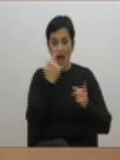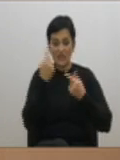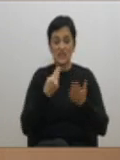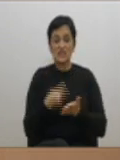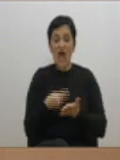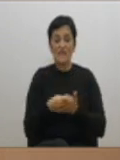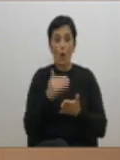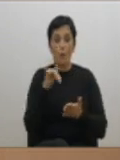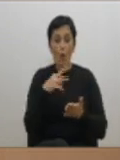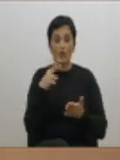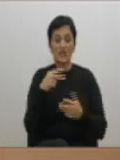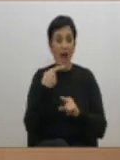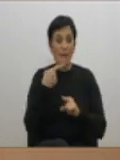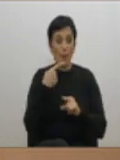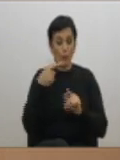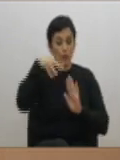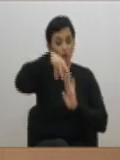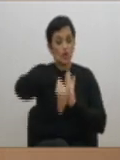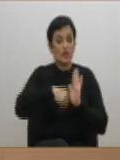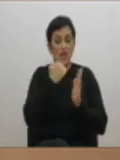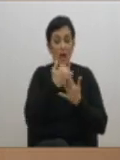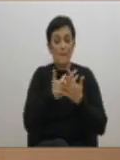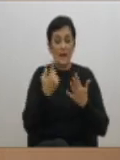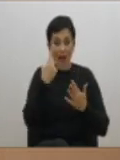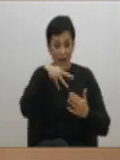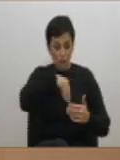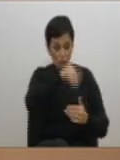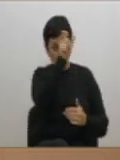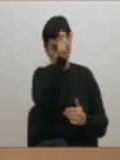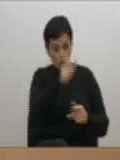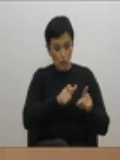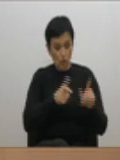ფონდი ამბობს, რომ კლიენტში და პროდუქტი ერთულ მოსახლეზე